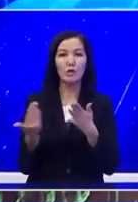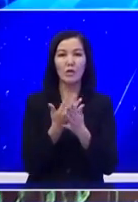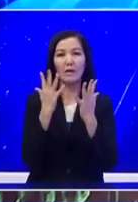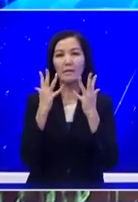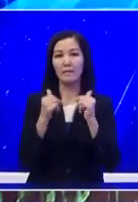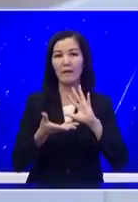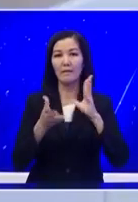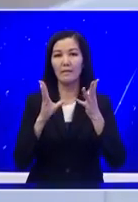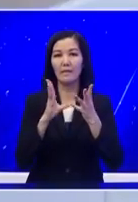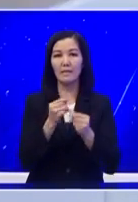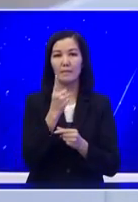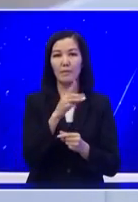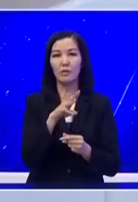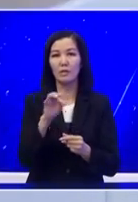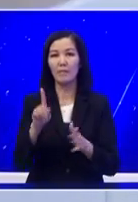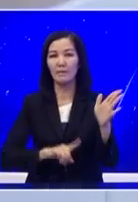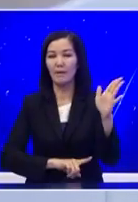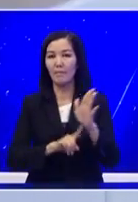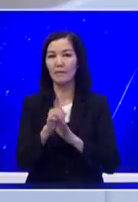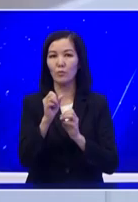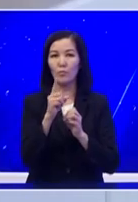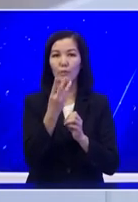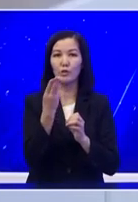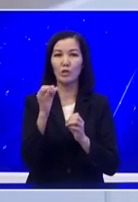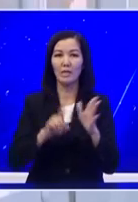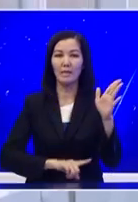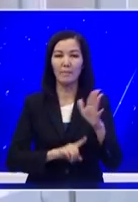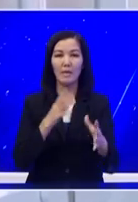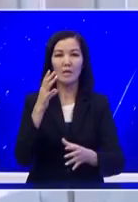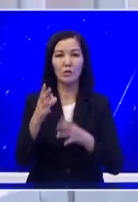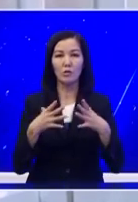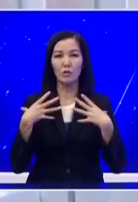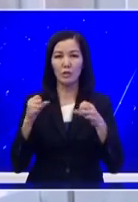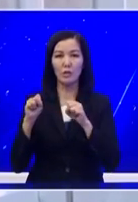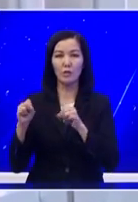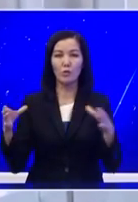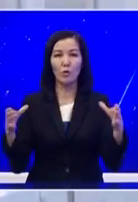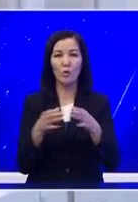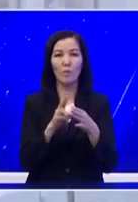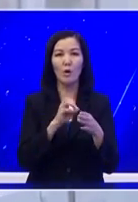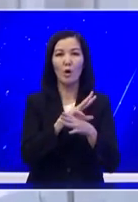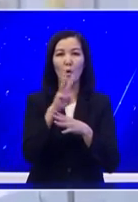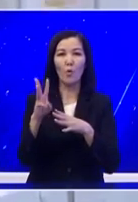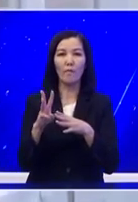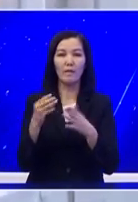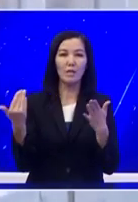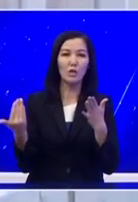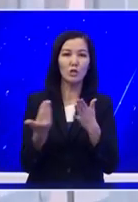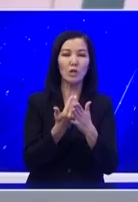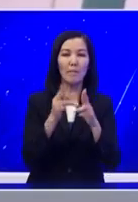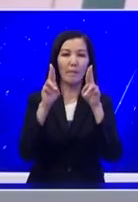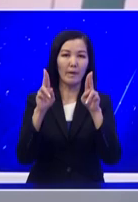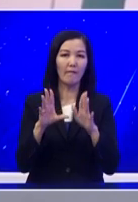статистика 1 тамыздан басталады. 11 шілдеден бастап дүниежүзілік денсаулық сақтау ұйымы COVID-ті кодтаудың жаңа нормасын